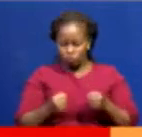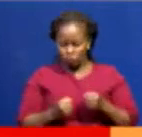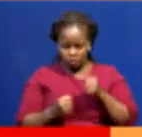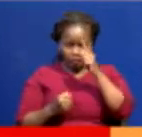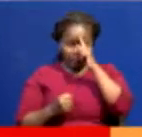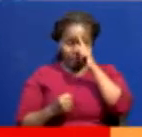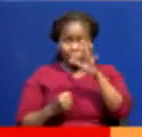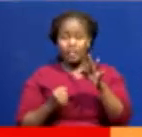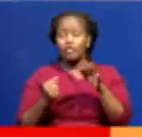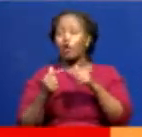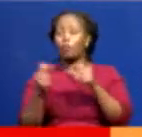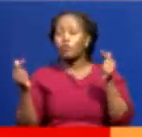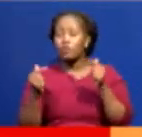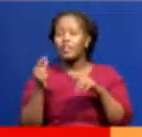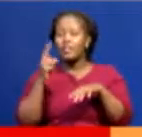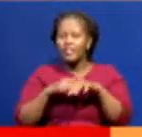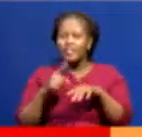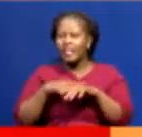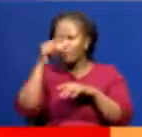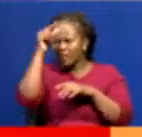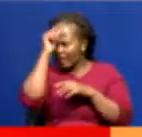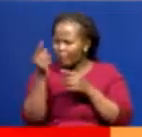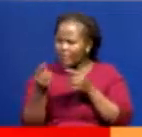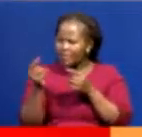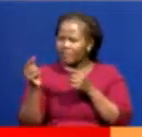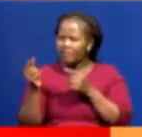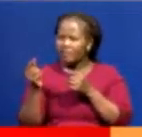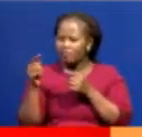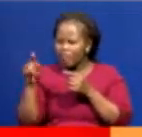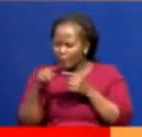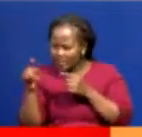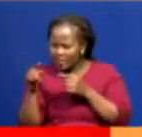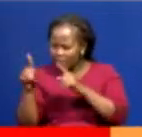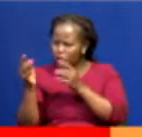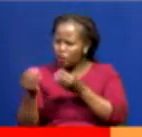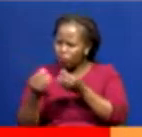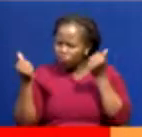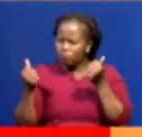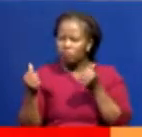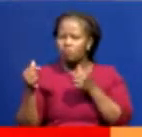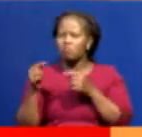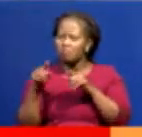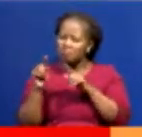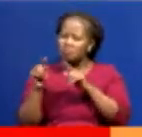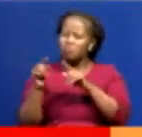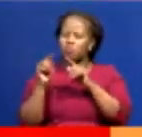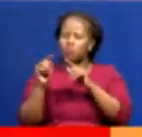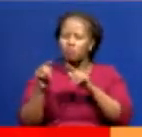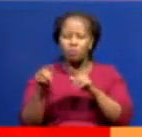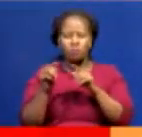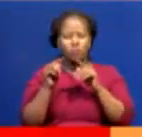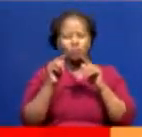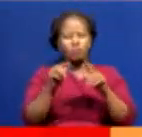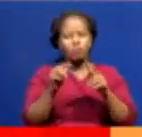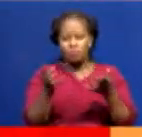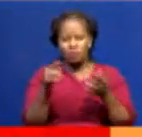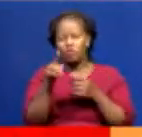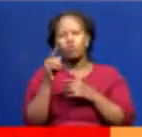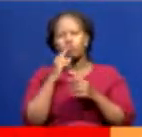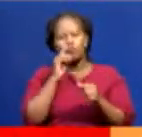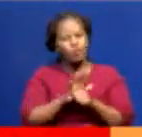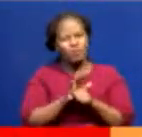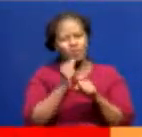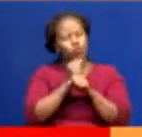ili serikali ikifanya kitu wanakuja wanatukosoa. Nyinyi mulisema mutajenga hivi, mutajenga barabara, mutajenga masoko, mutasaidia wananchi,